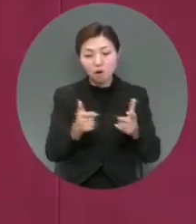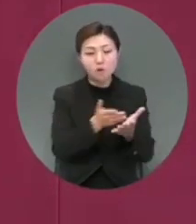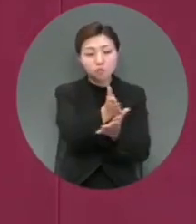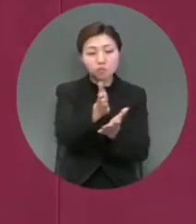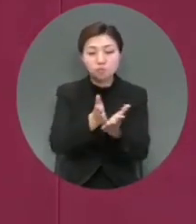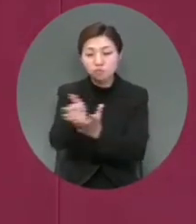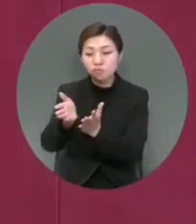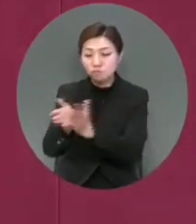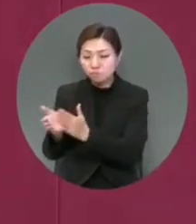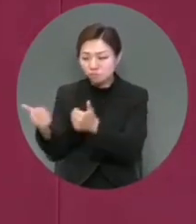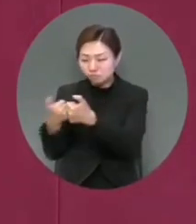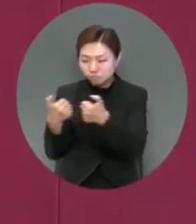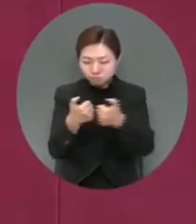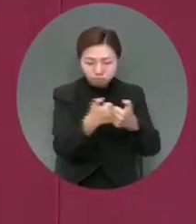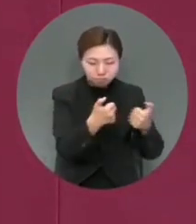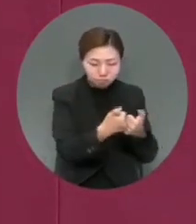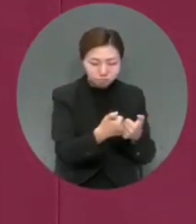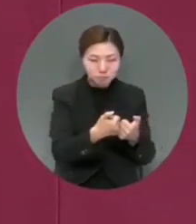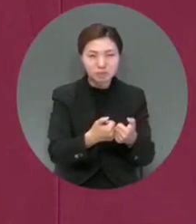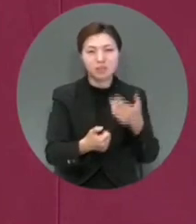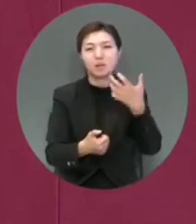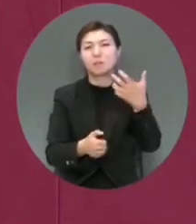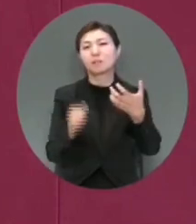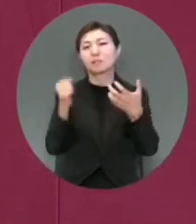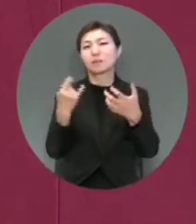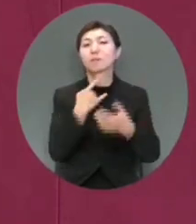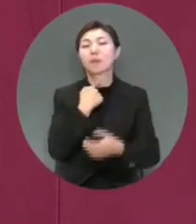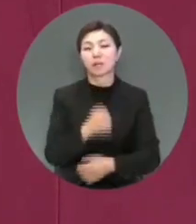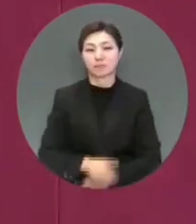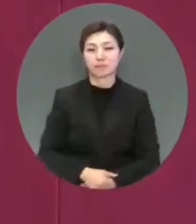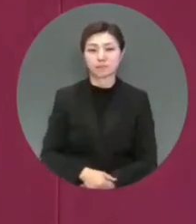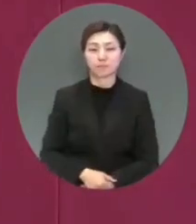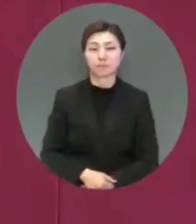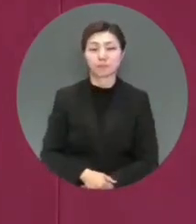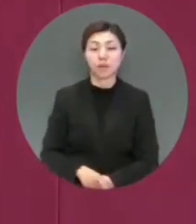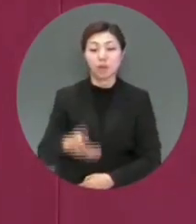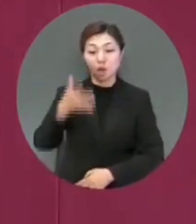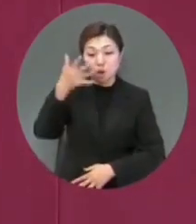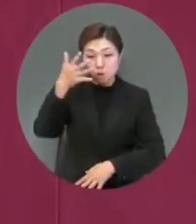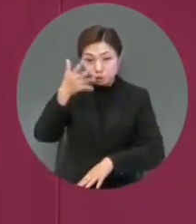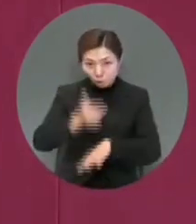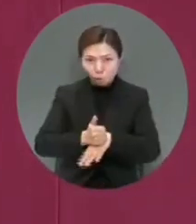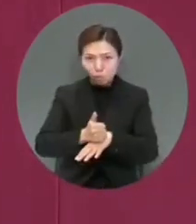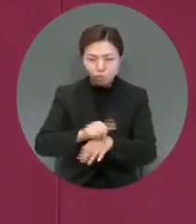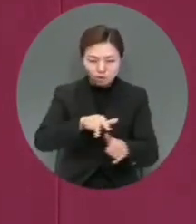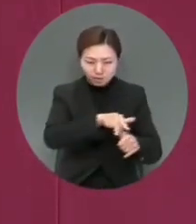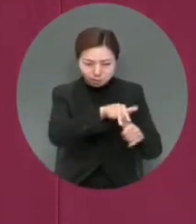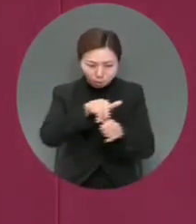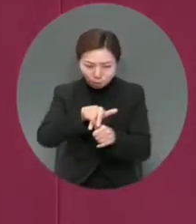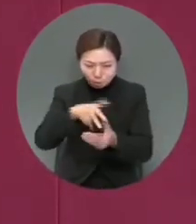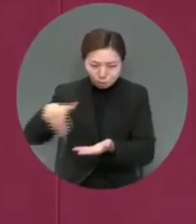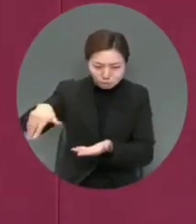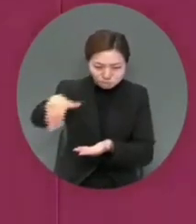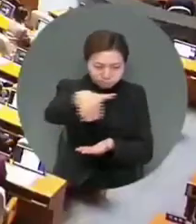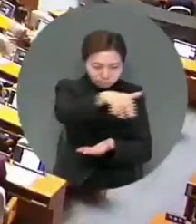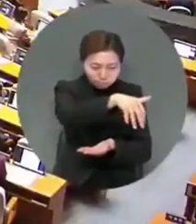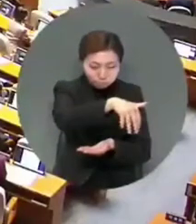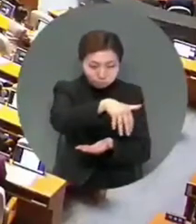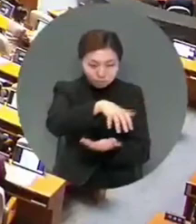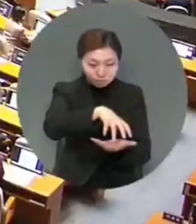꼼꼼하게 실시했습니다. 이렇게 해서 마련한 방대한 데이터는